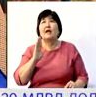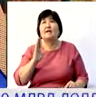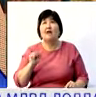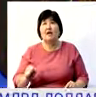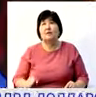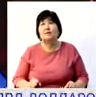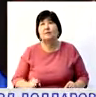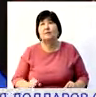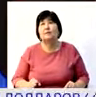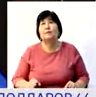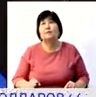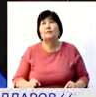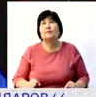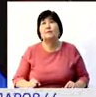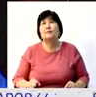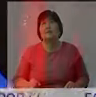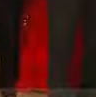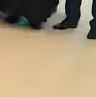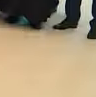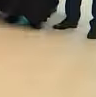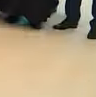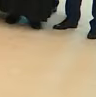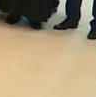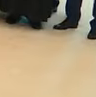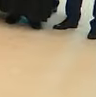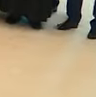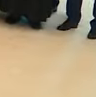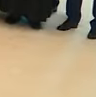Айнур Тунгышбаева, Алмат Миндыбаев, Алпамыс Ашербеков, Турихан Кожахметов, телеканал Кызылорда.